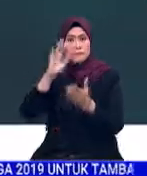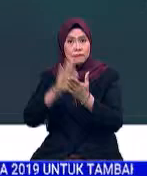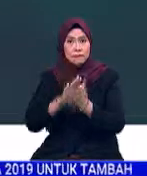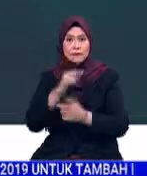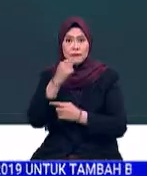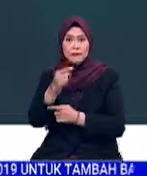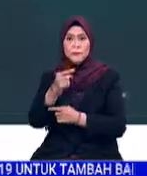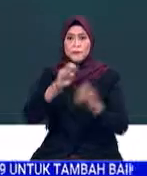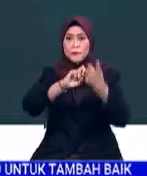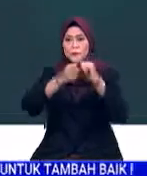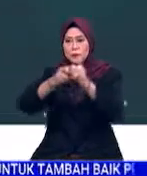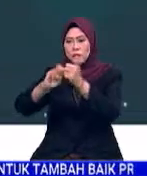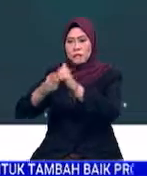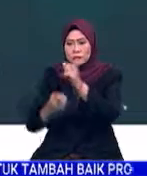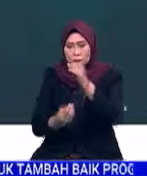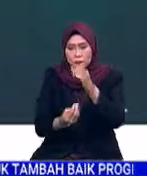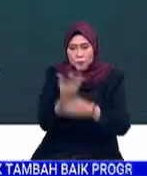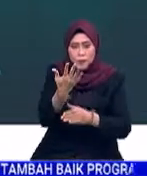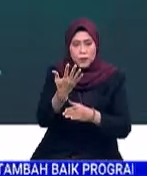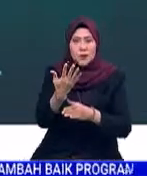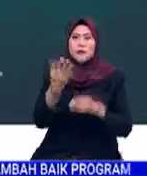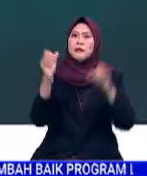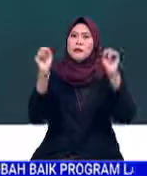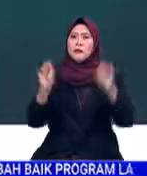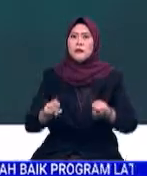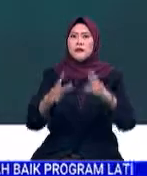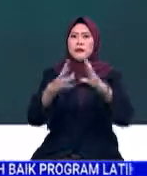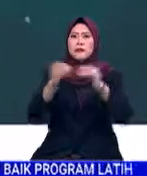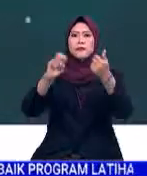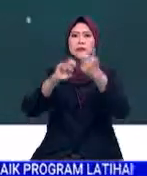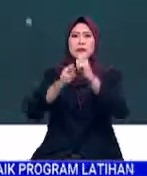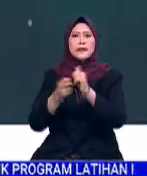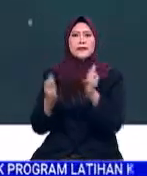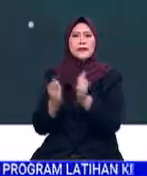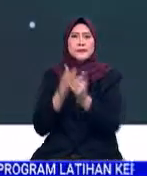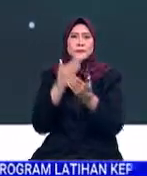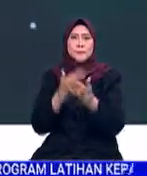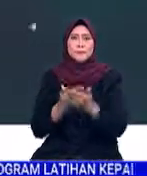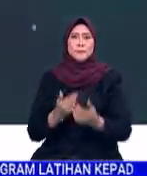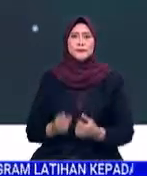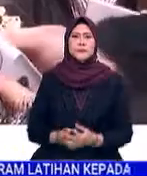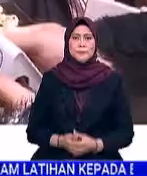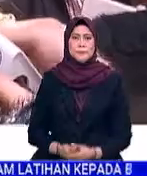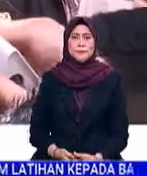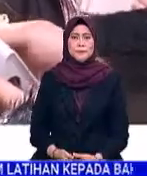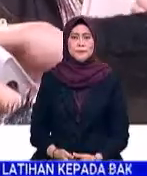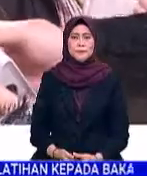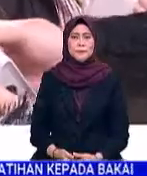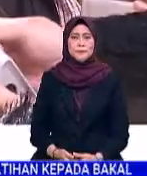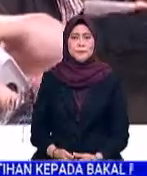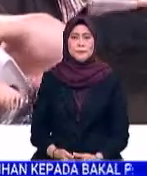segala permasalahan yang timbul mampu diselesaikan dengan baik.